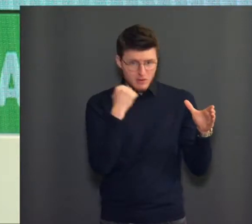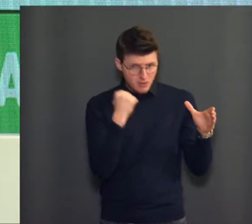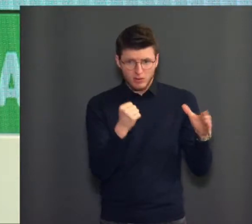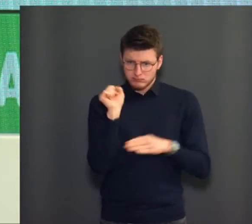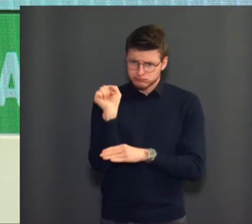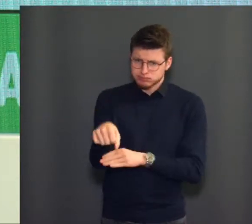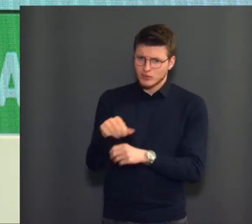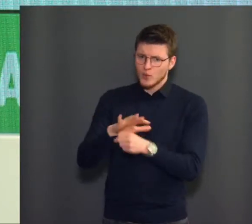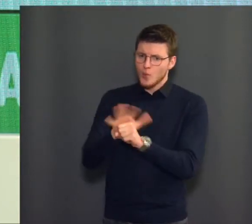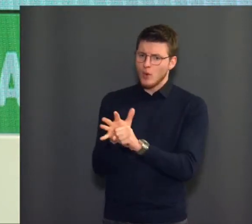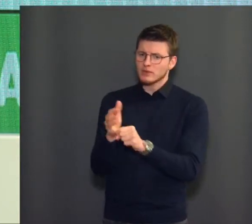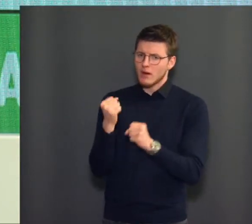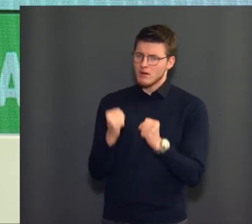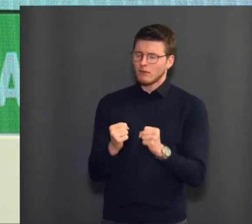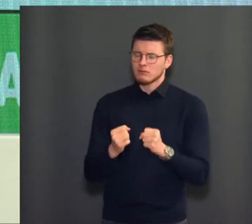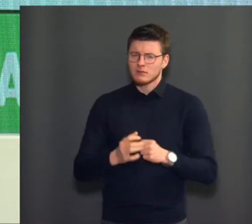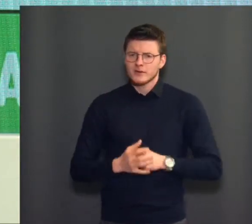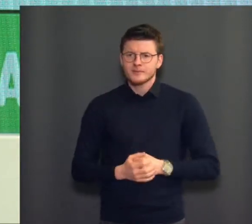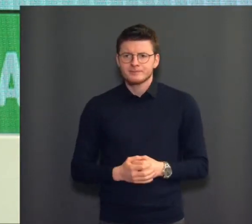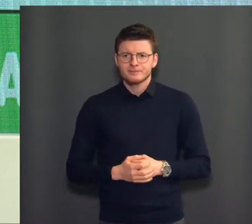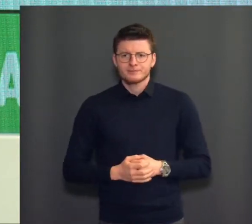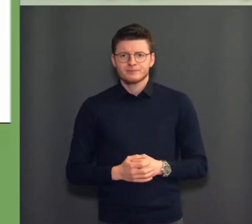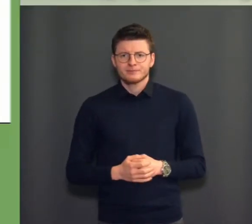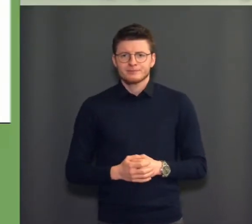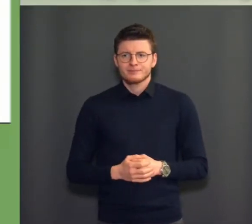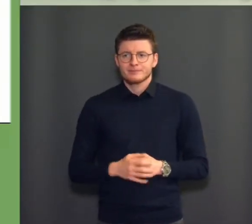De afgelopen week werden er gemiddeld